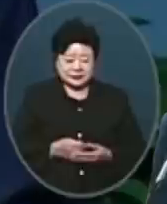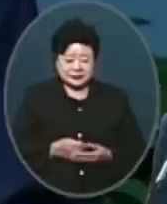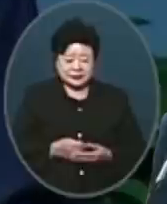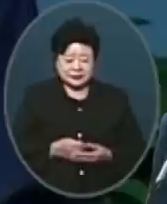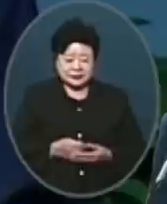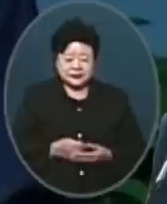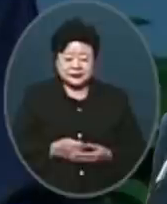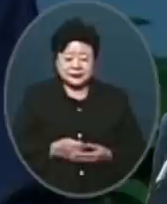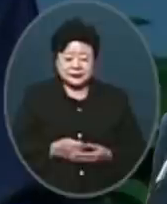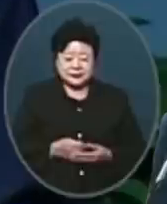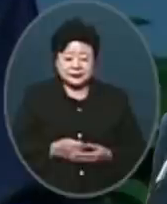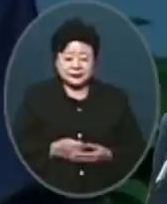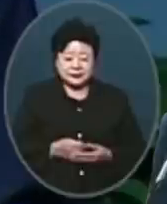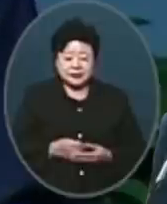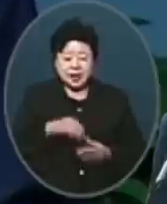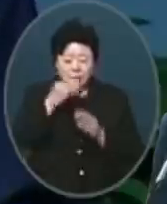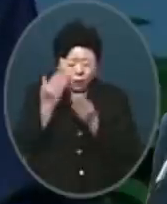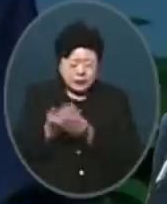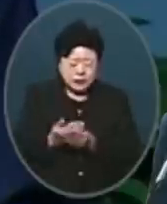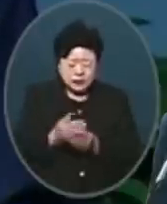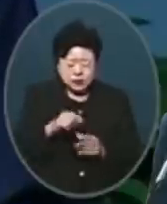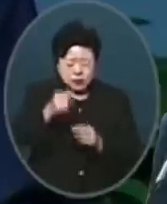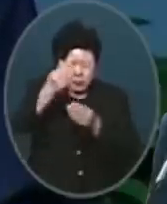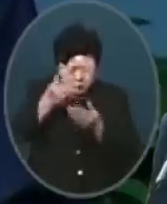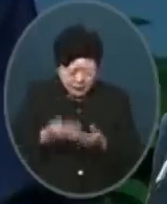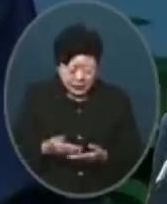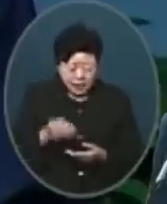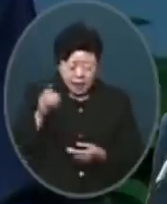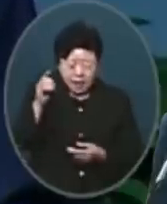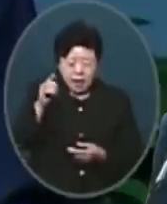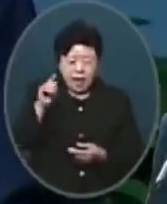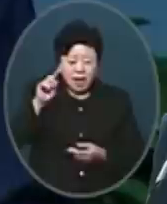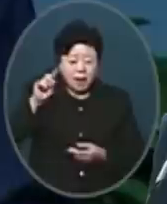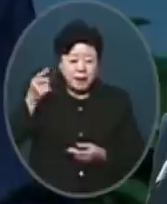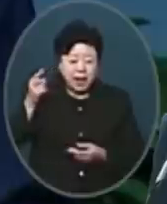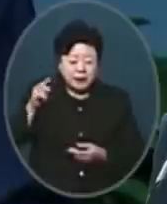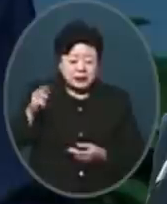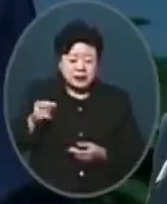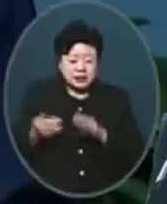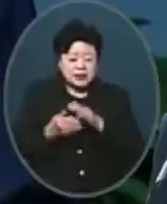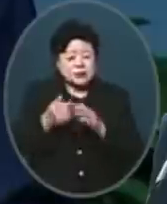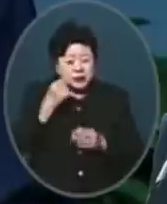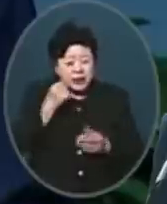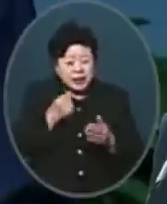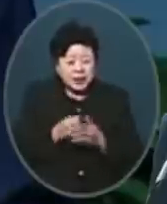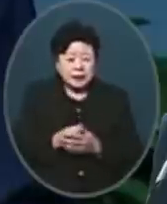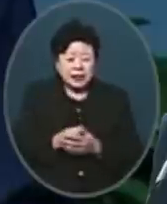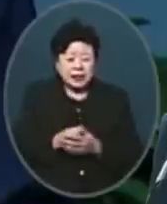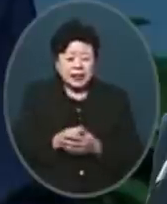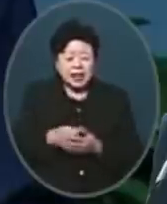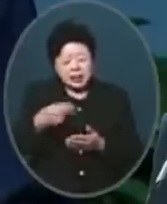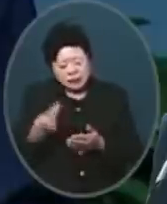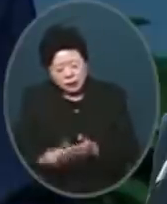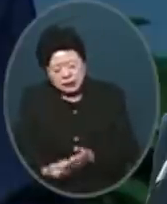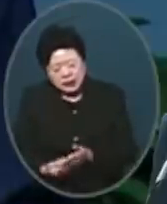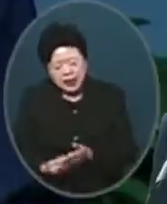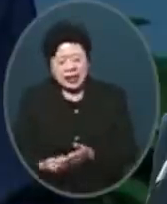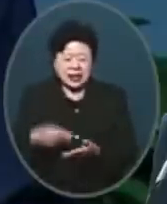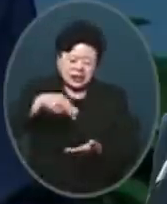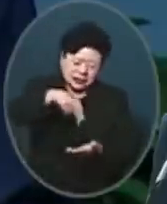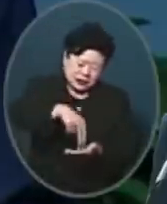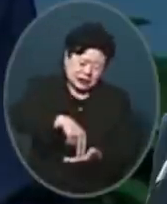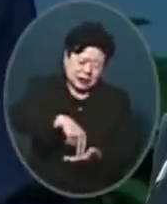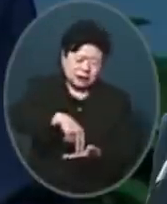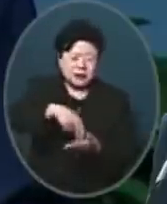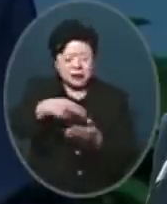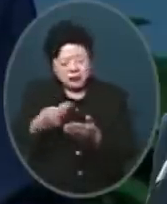한꺼번에 온전 100% 구원에 이르지는 못하니까 좀 넘어졌다는 또 일어나고